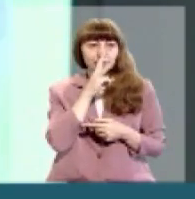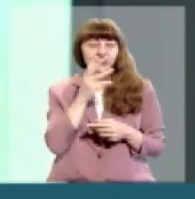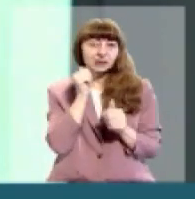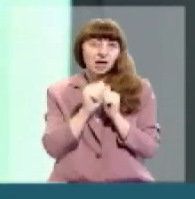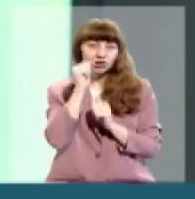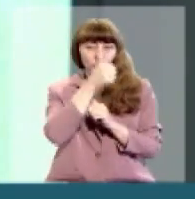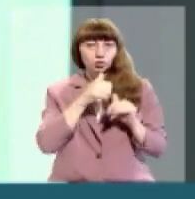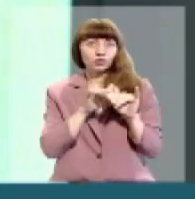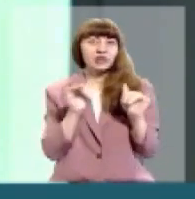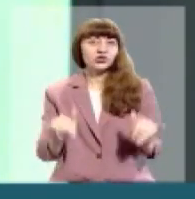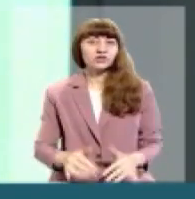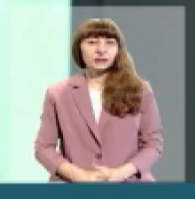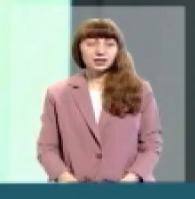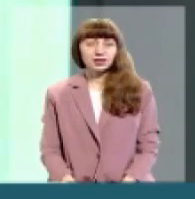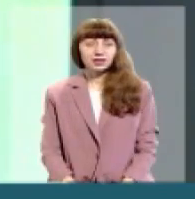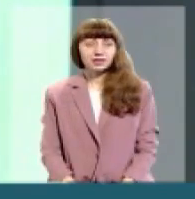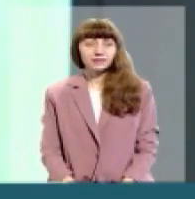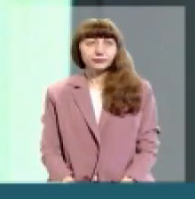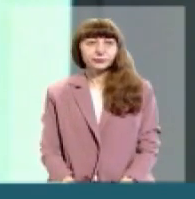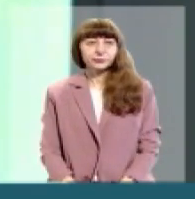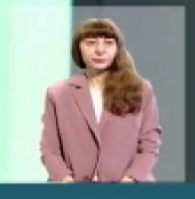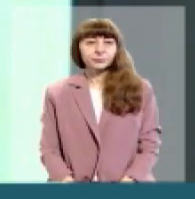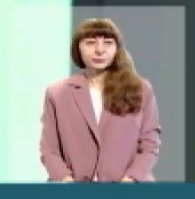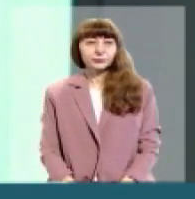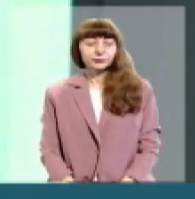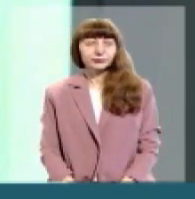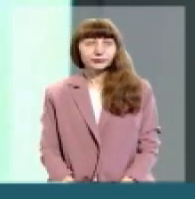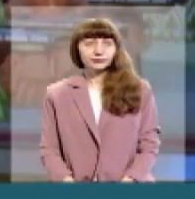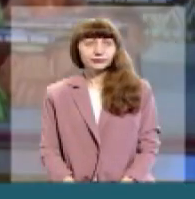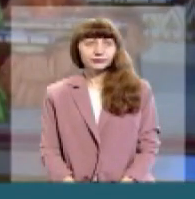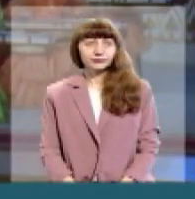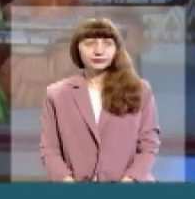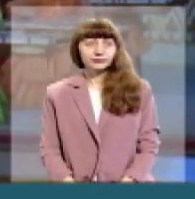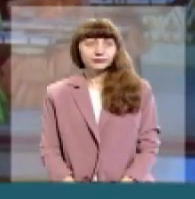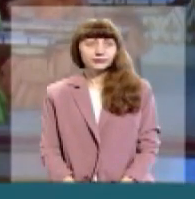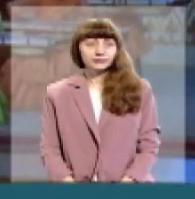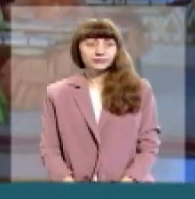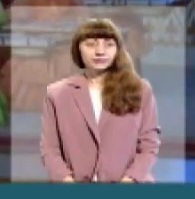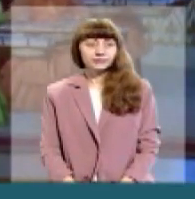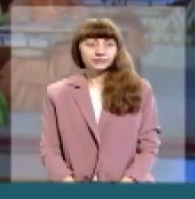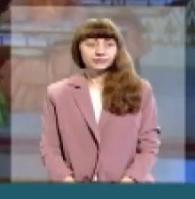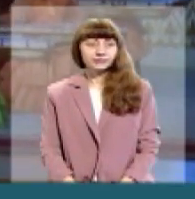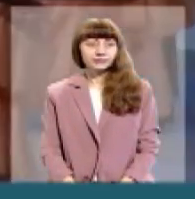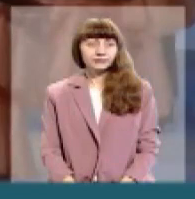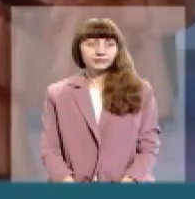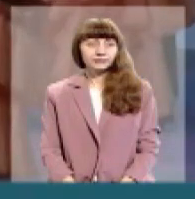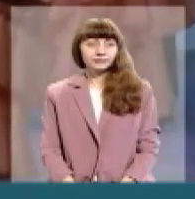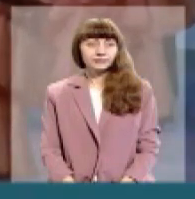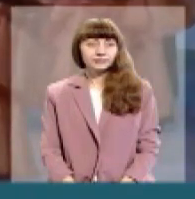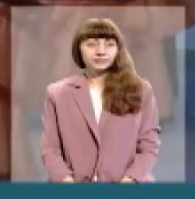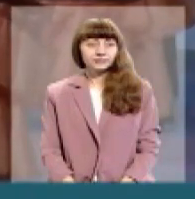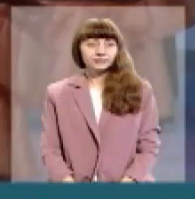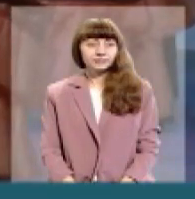өңіріміздегі мұғалімдердің жалақысы 350 мыңнан кем емес.